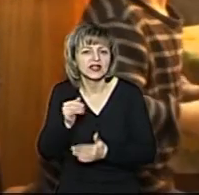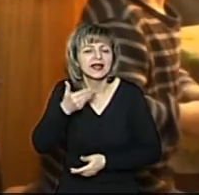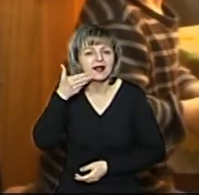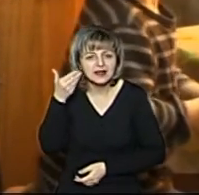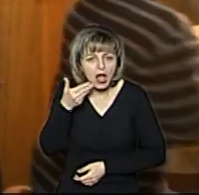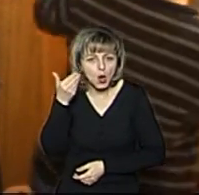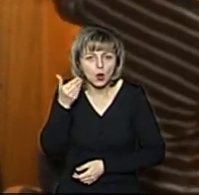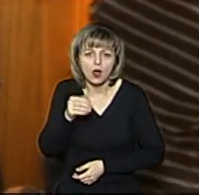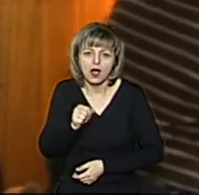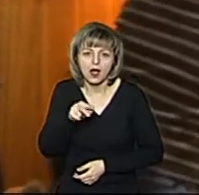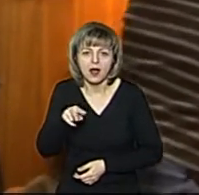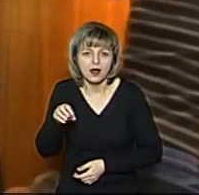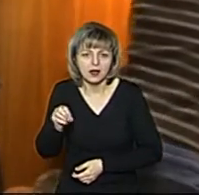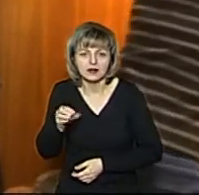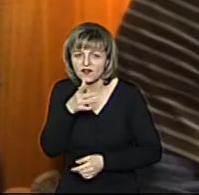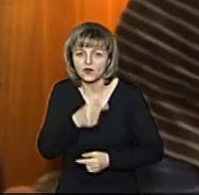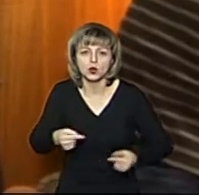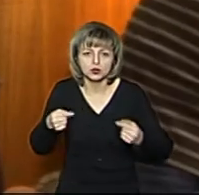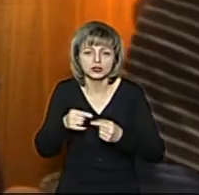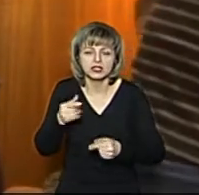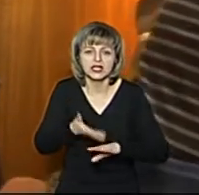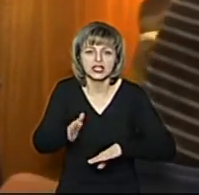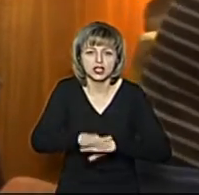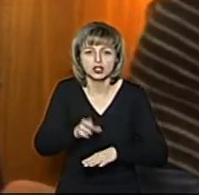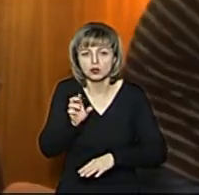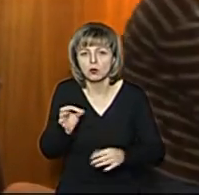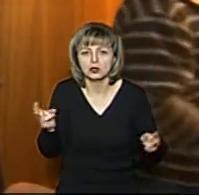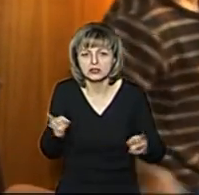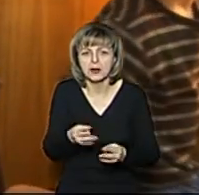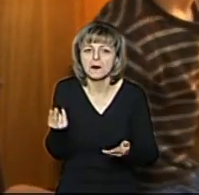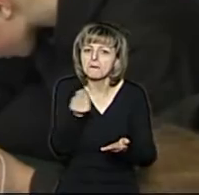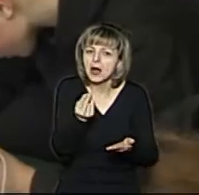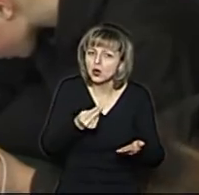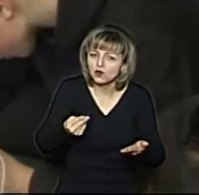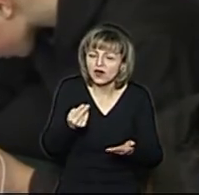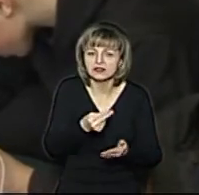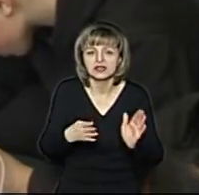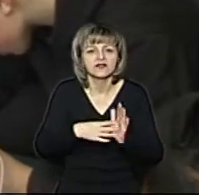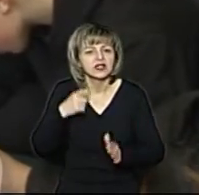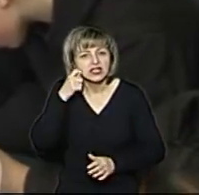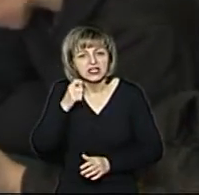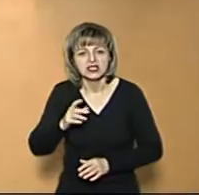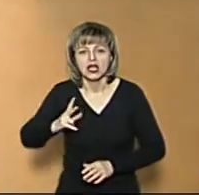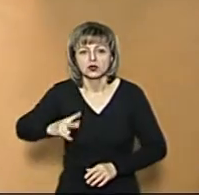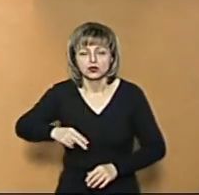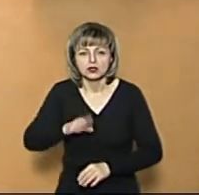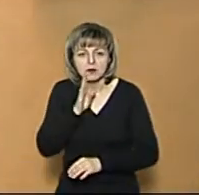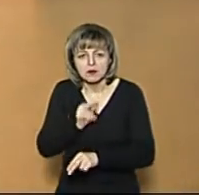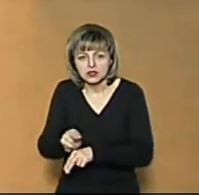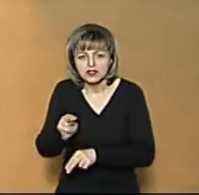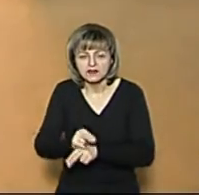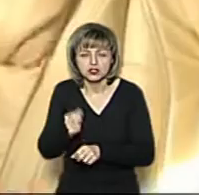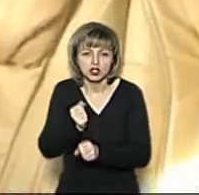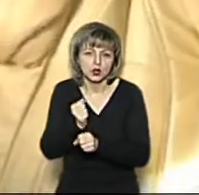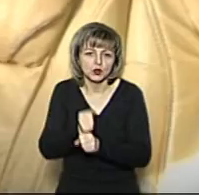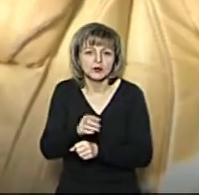легко, але водночас і тяжко, бо тому що треба там малювати. 9-річну Богданку мама навчила робити жіночі